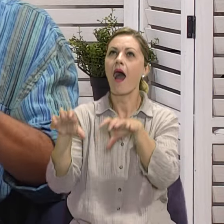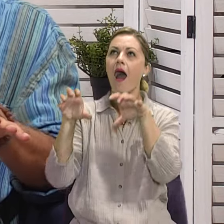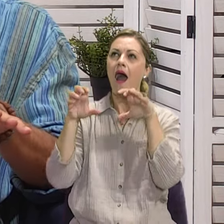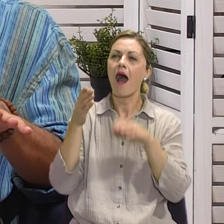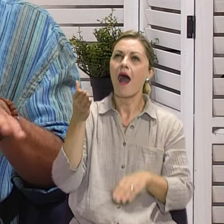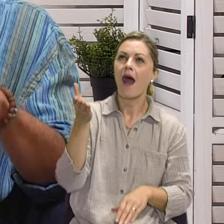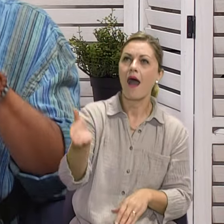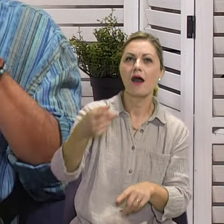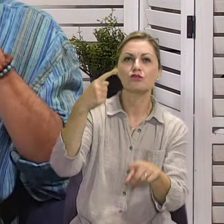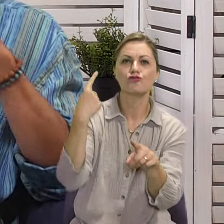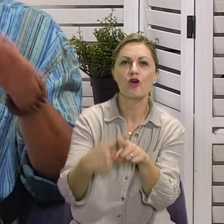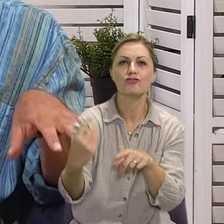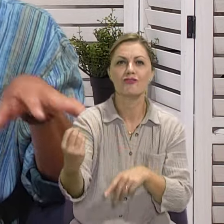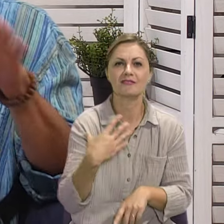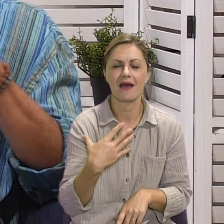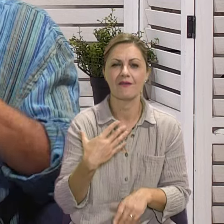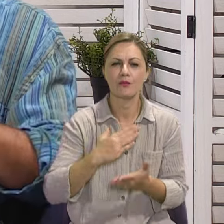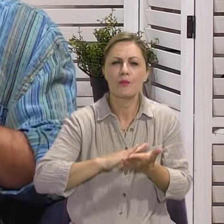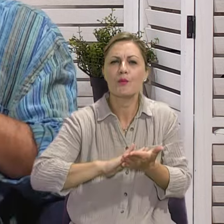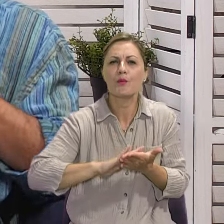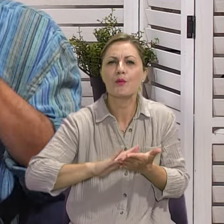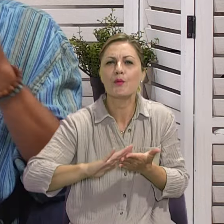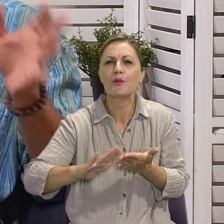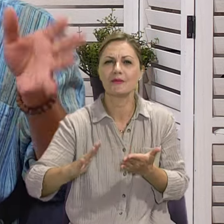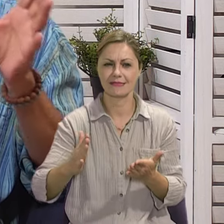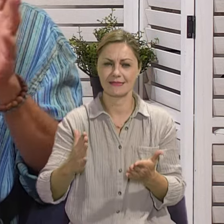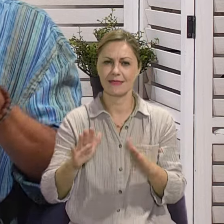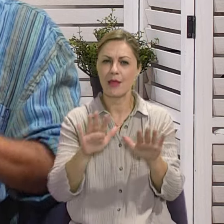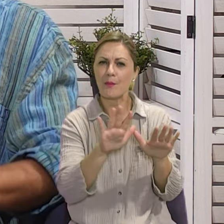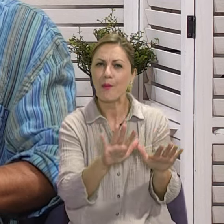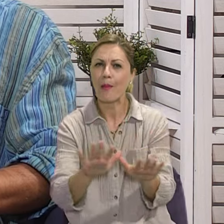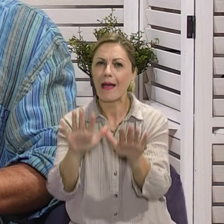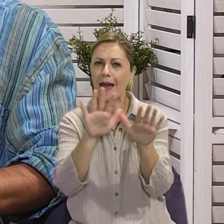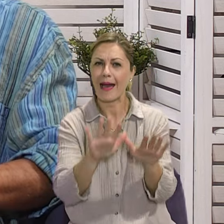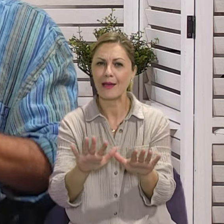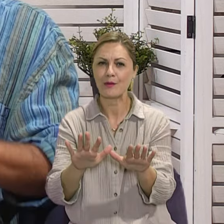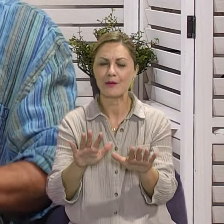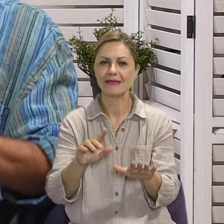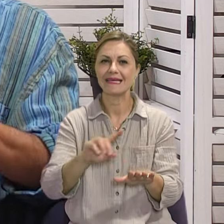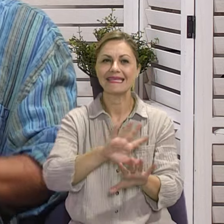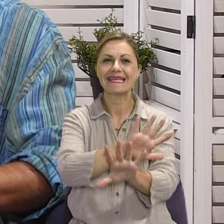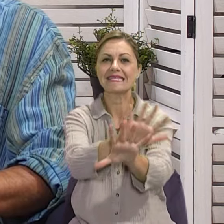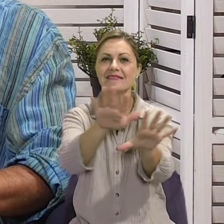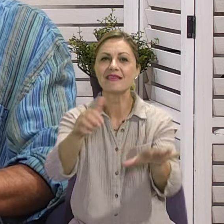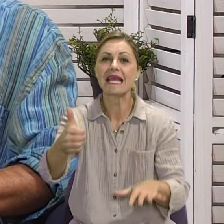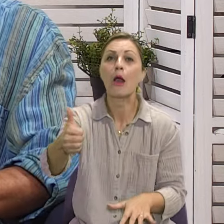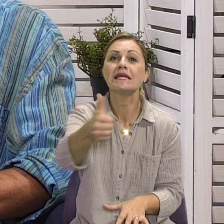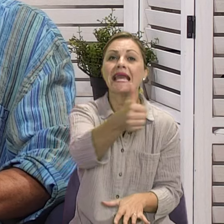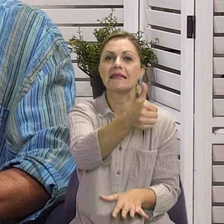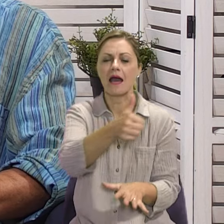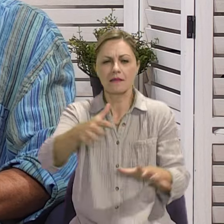na ovome svijetu, bili klaviristi, gitaristi, pjevači i tako dalje. Nemojte